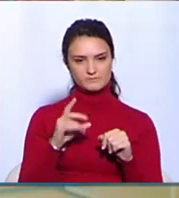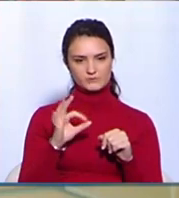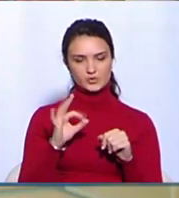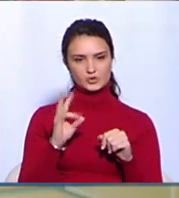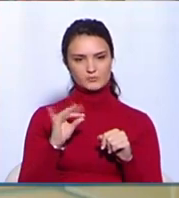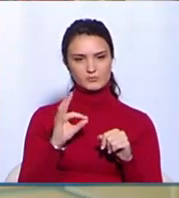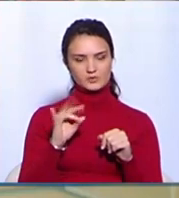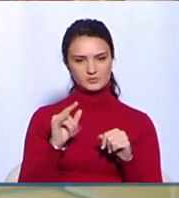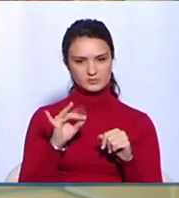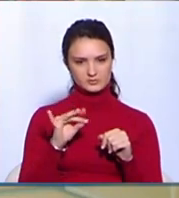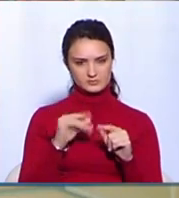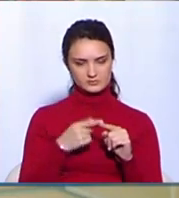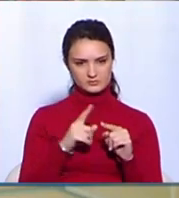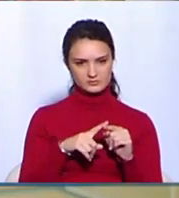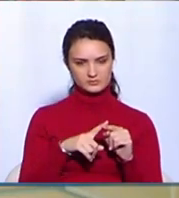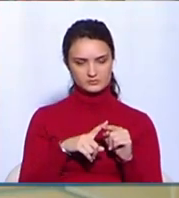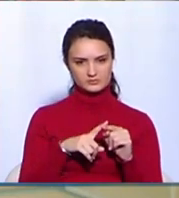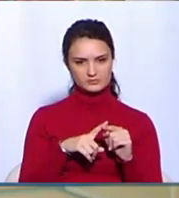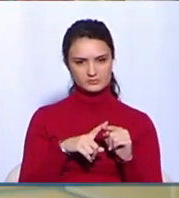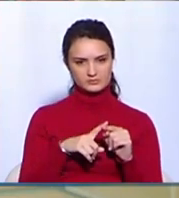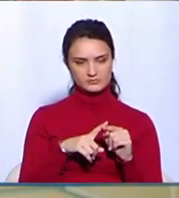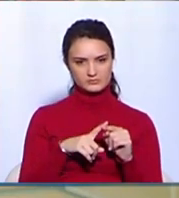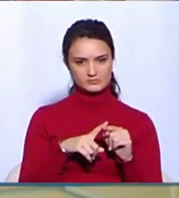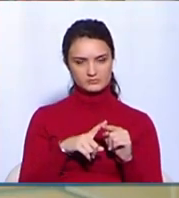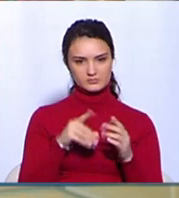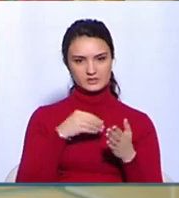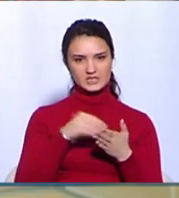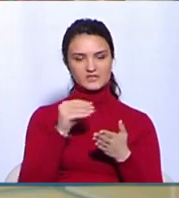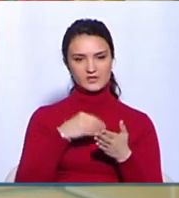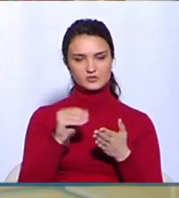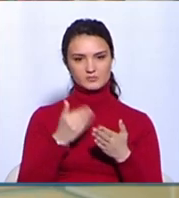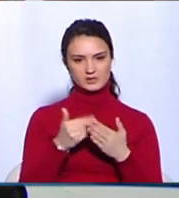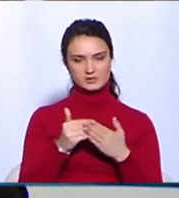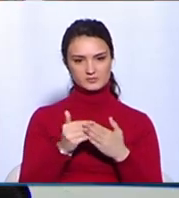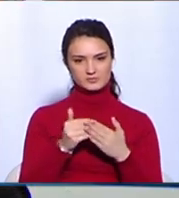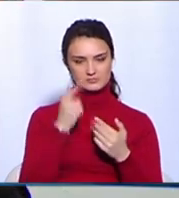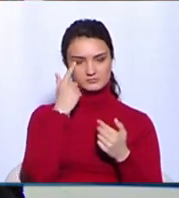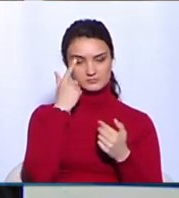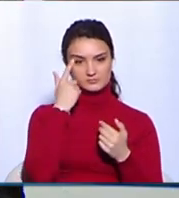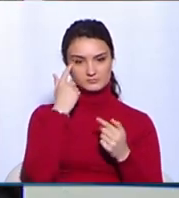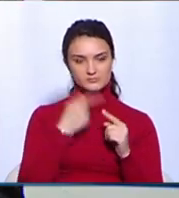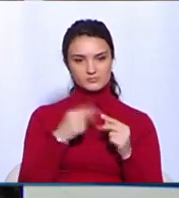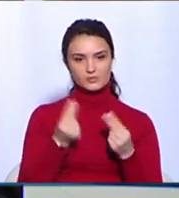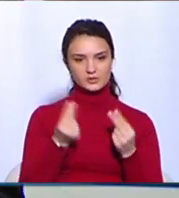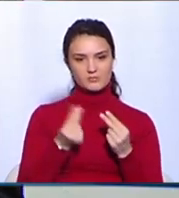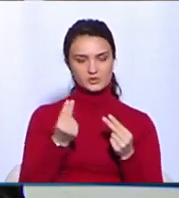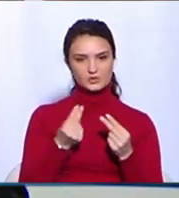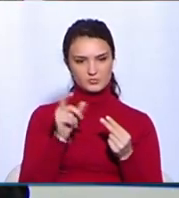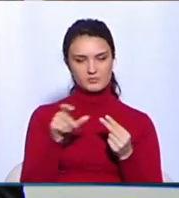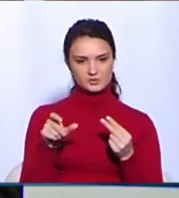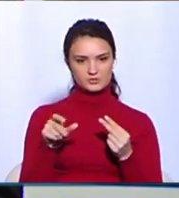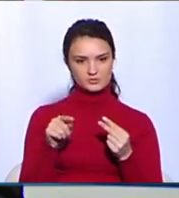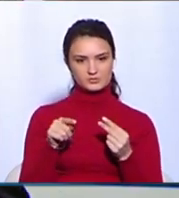ანუ კომპულსიურ ყიდვაში, აკვიატებულ ყიდვაში, აკვიატებულ მოთამაშეობაში,